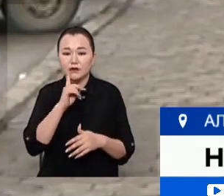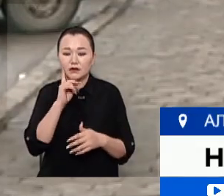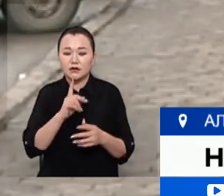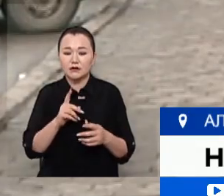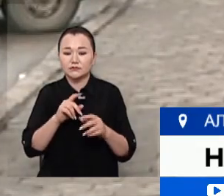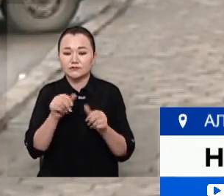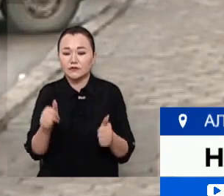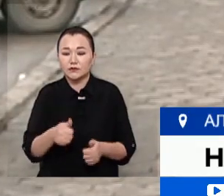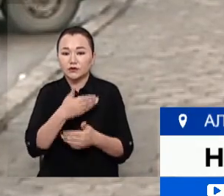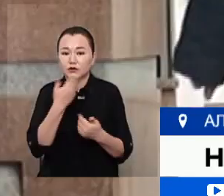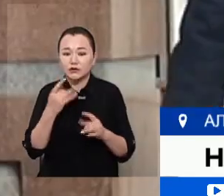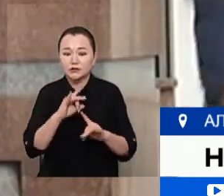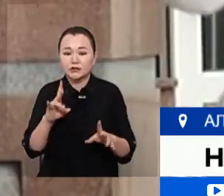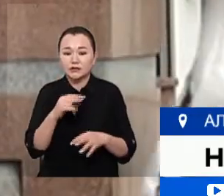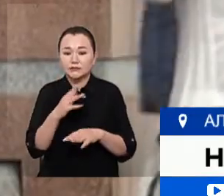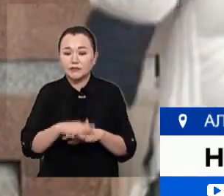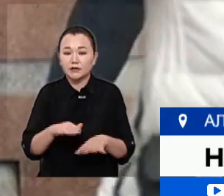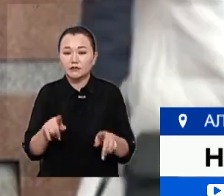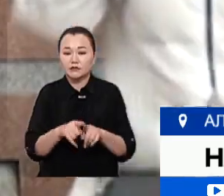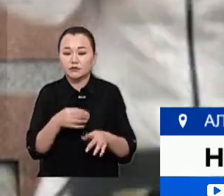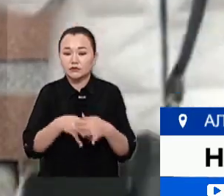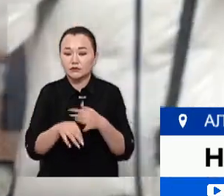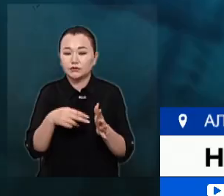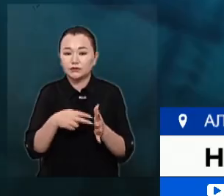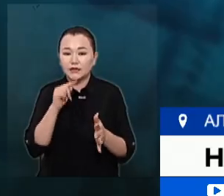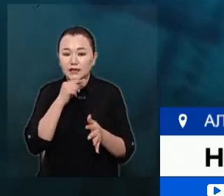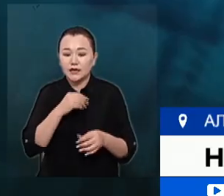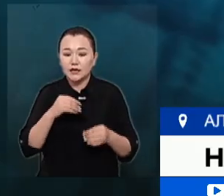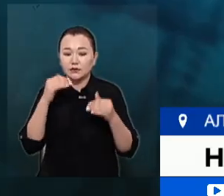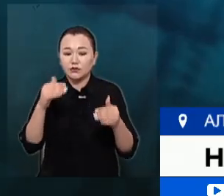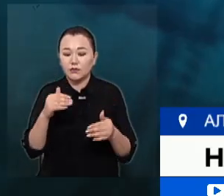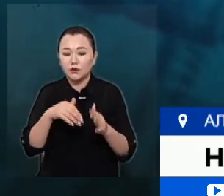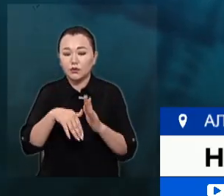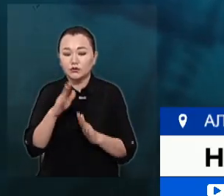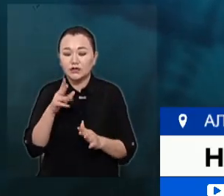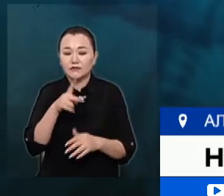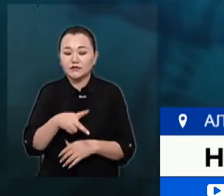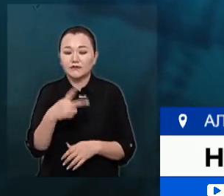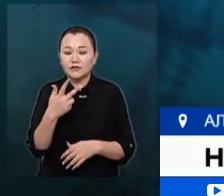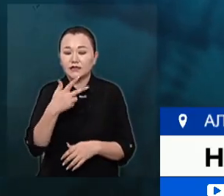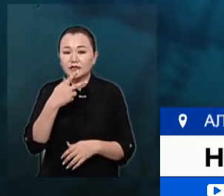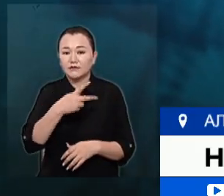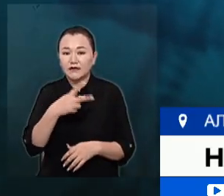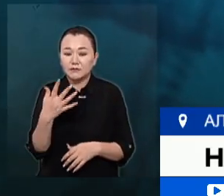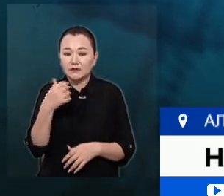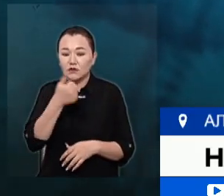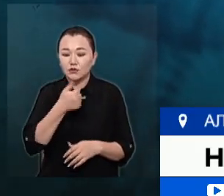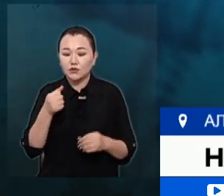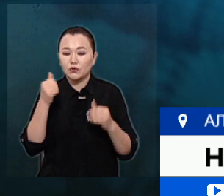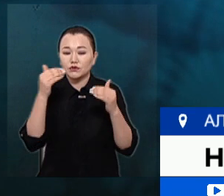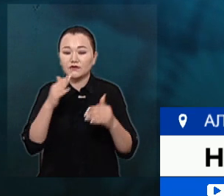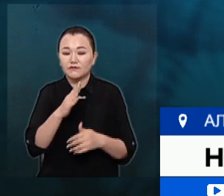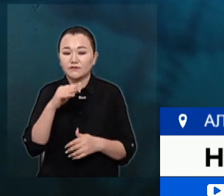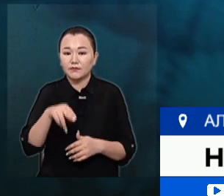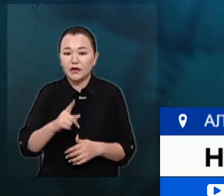сформирован говорят нацбанке Однако прогнозы по росту экономики улучшены 2023-25 годах рост